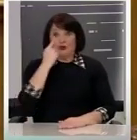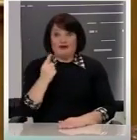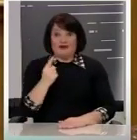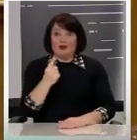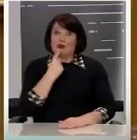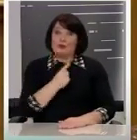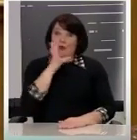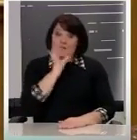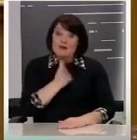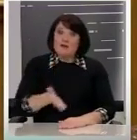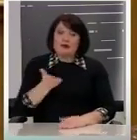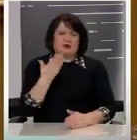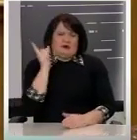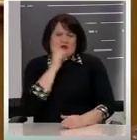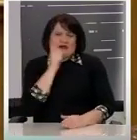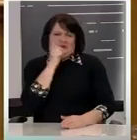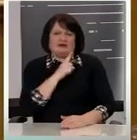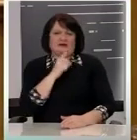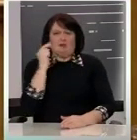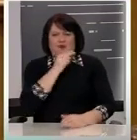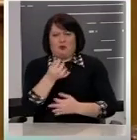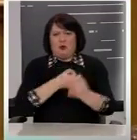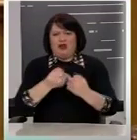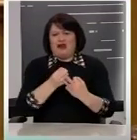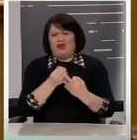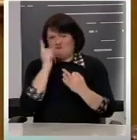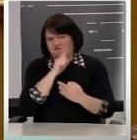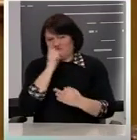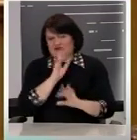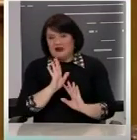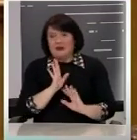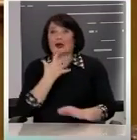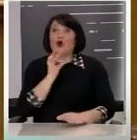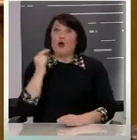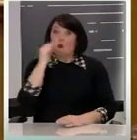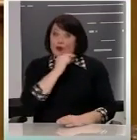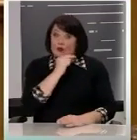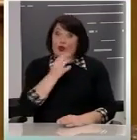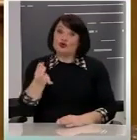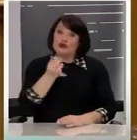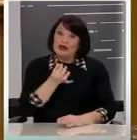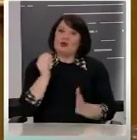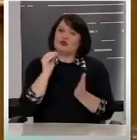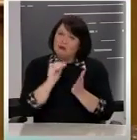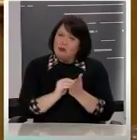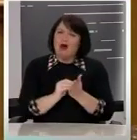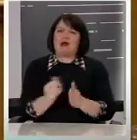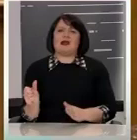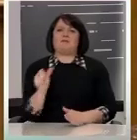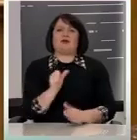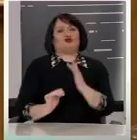η πραγματικότητα διαψεύδει πάλι τον κύριο Πρωθυπουργό, επειδή ο κύριος Πρωθυπουργός είπε ότι επιστρέφουμε